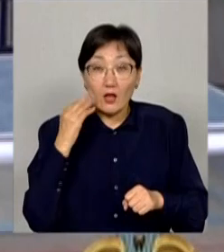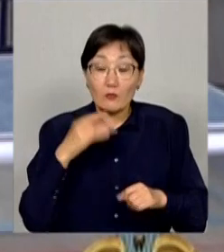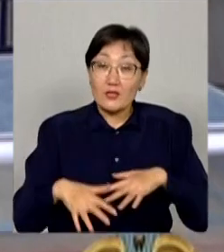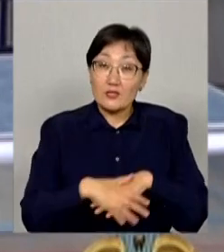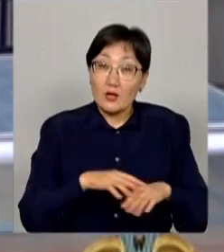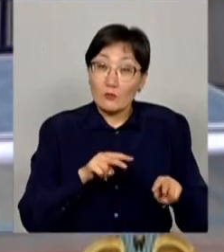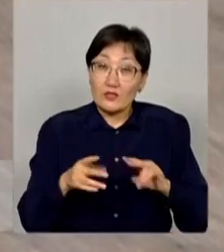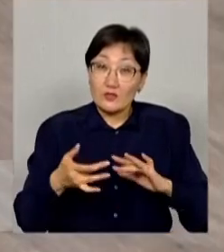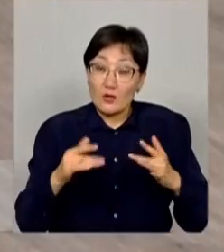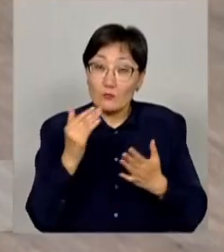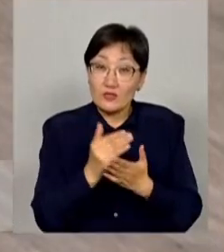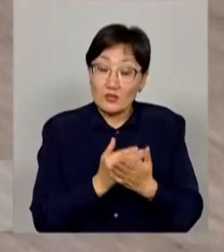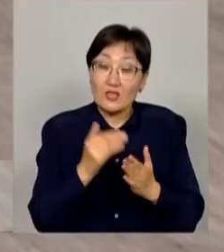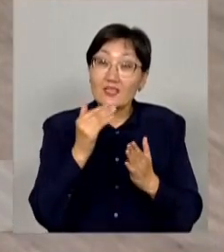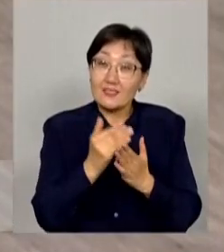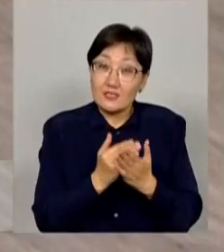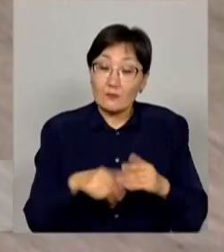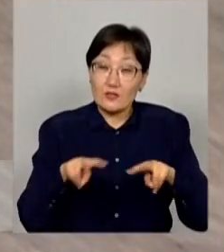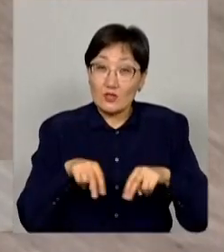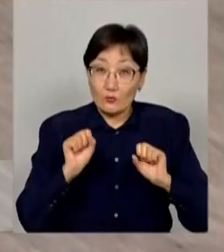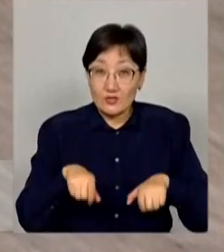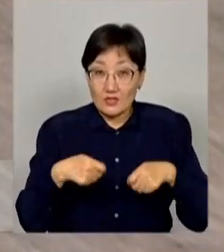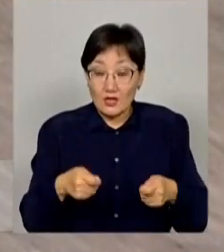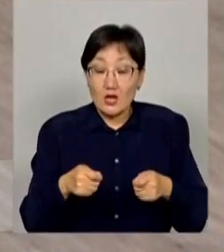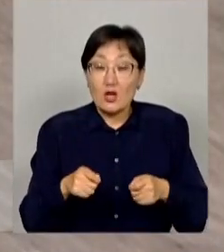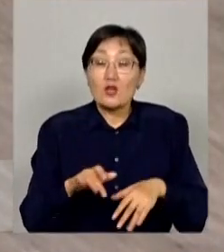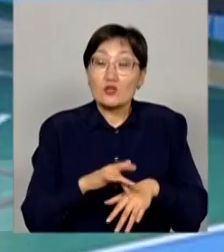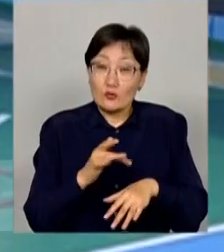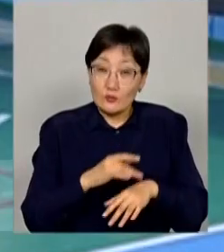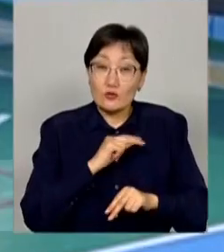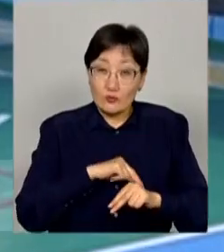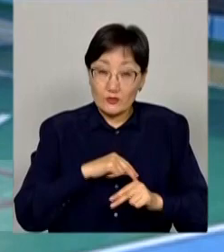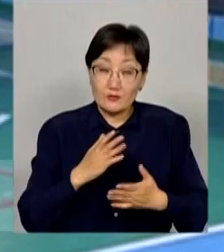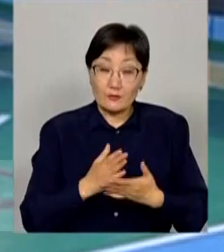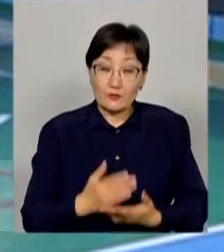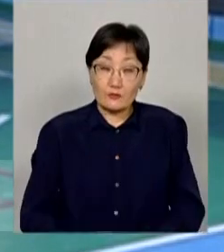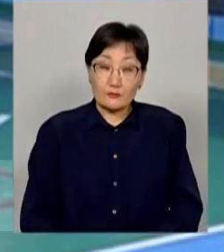бақылау сайтында тізімді тексеруге мүмкіндік беретін сервисте іске қосылыпты.